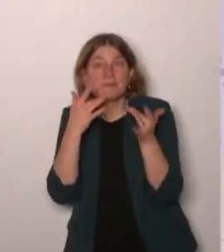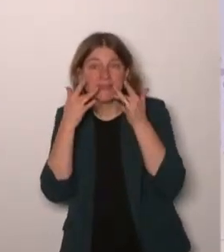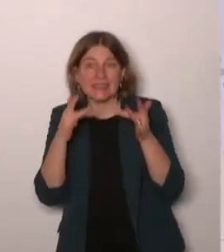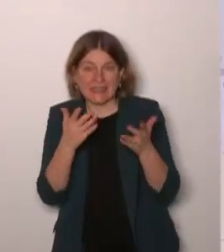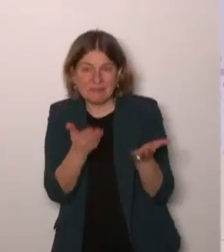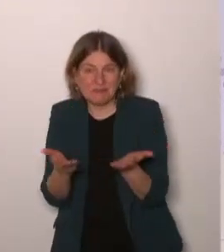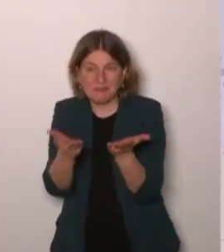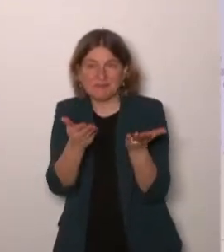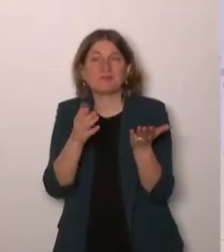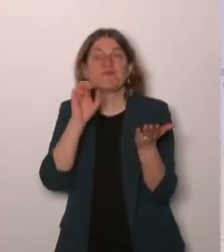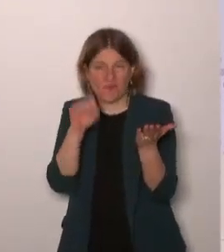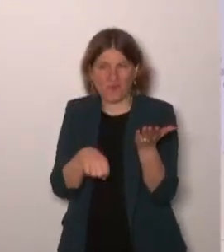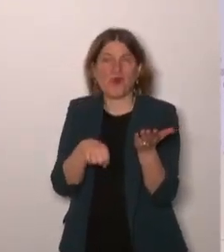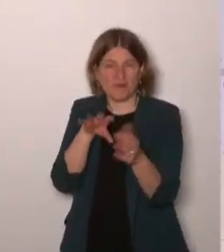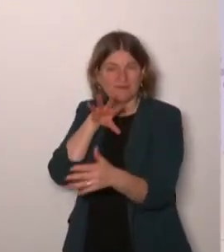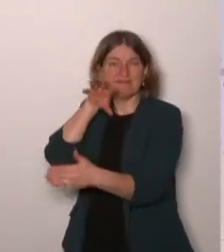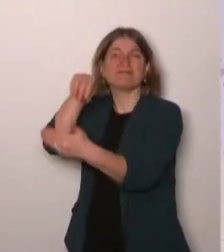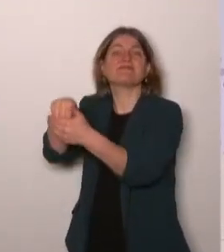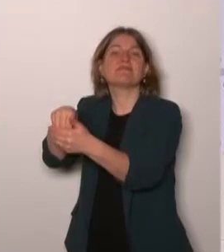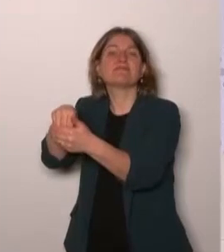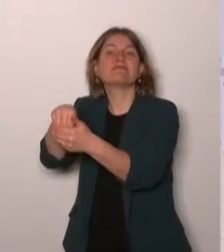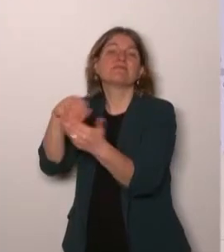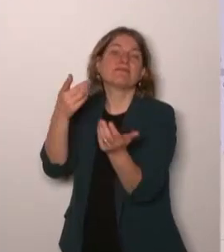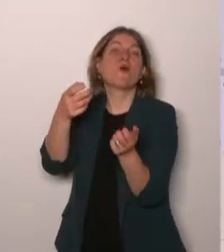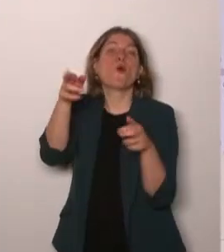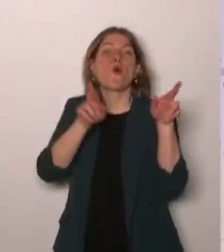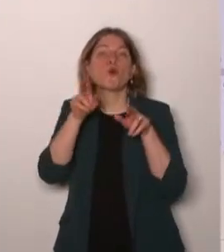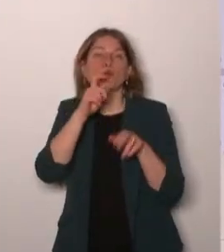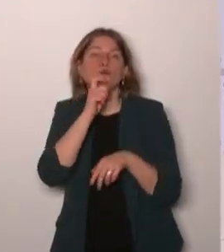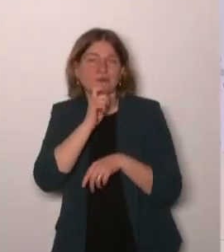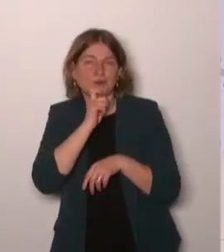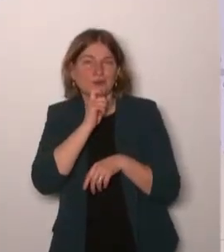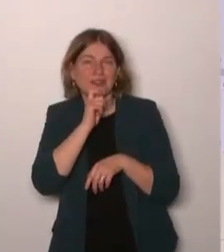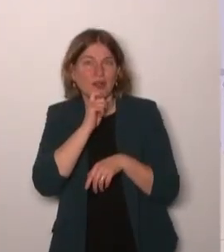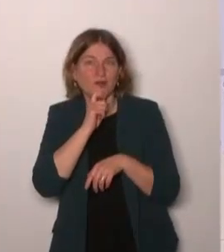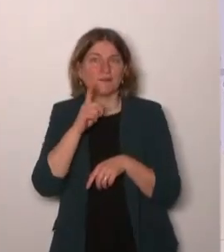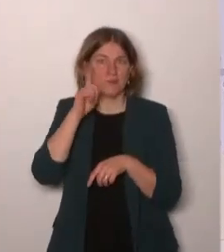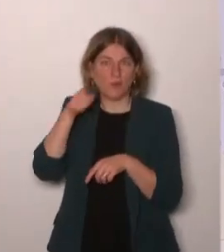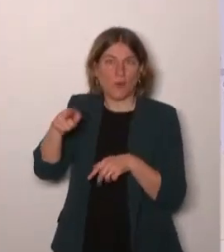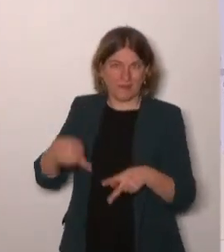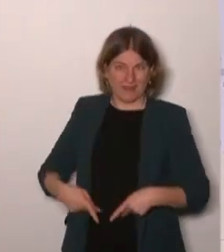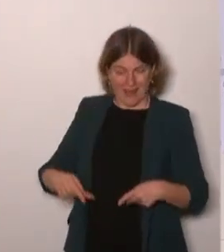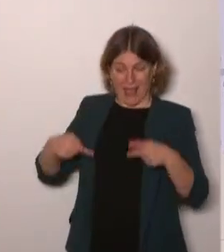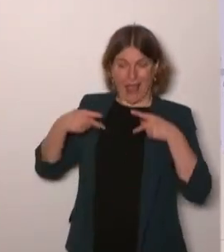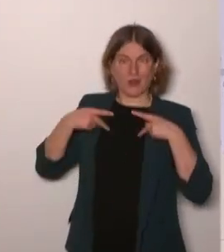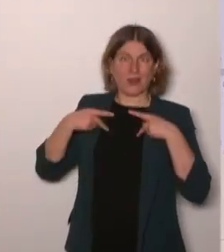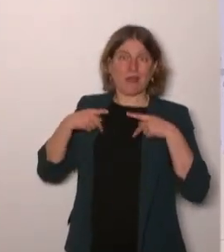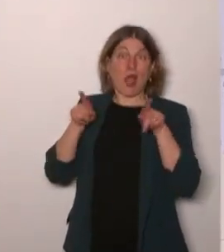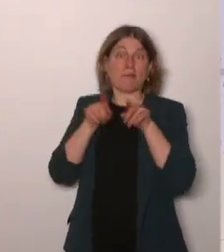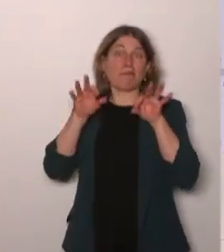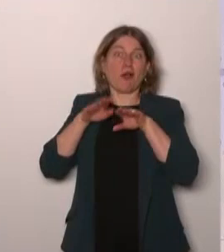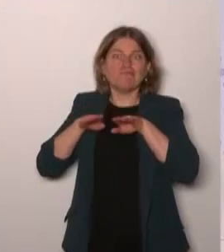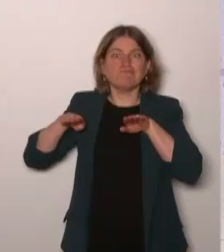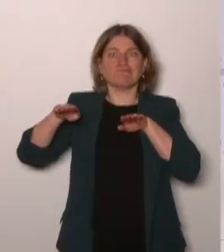maintenant et vous pourrez revenir tout à l'heure par la suite, parce qu'il y a les dernières sessions des ateliers qui se tiennent en parallèle. Donc voilà,